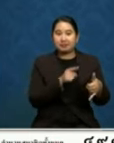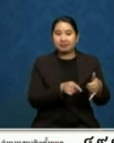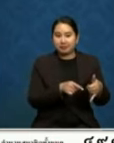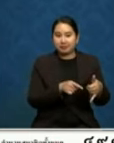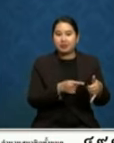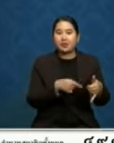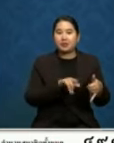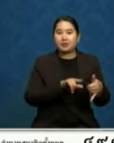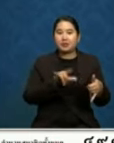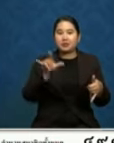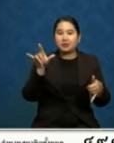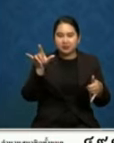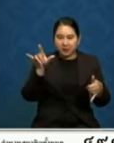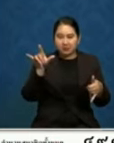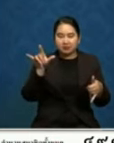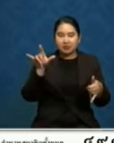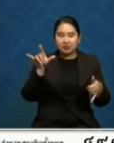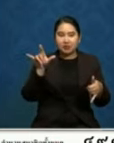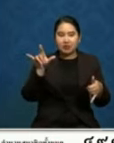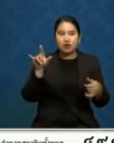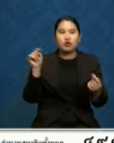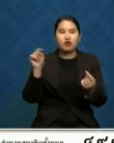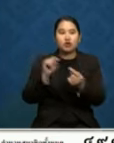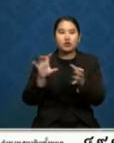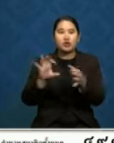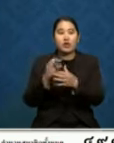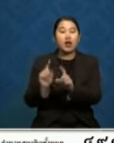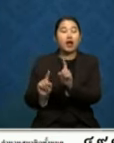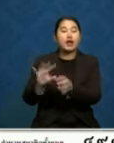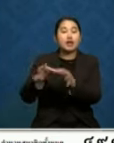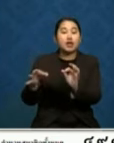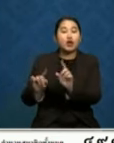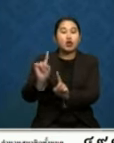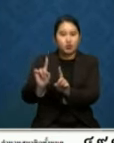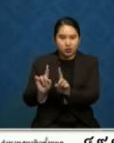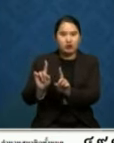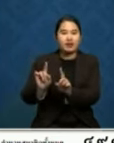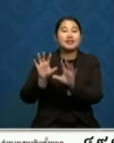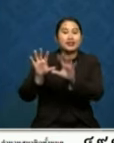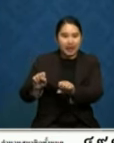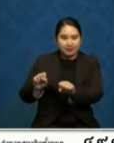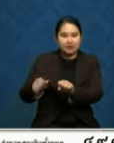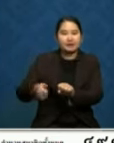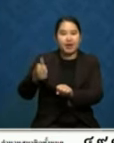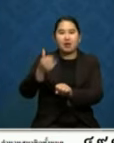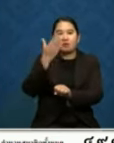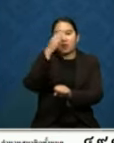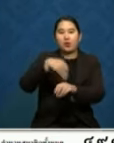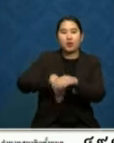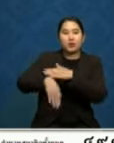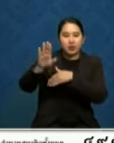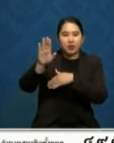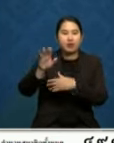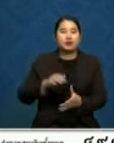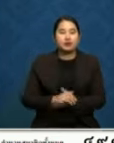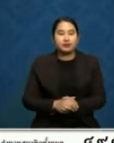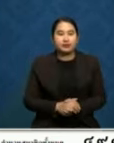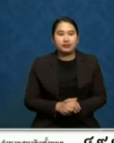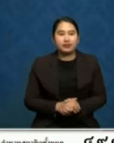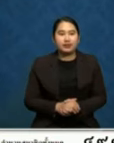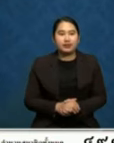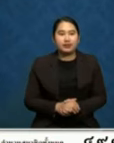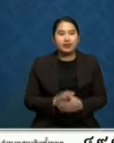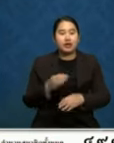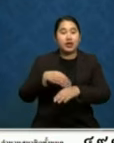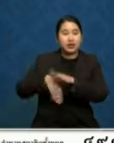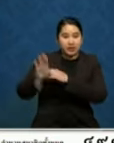ไปอยู่ต่างประเทศที่ดูไบในคดีของหลักทรัพย์นะครับก็กลับมาได้หลังจากหนีไปได้หนีไป